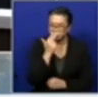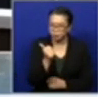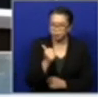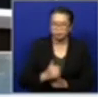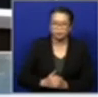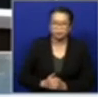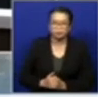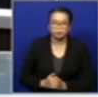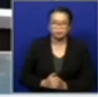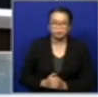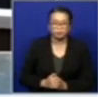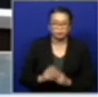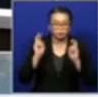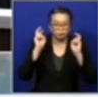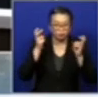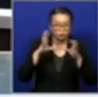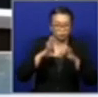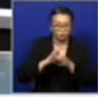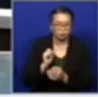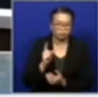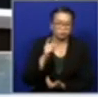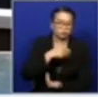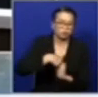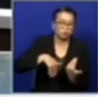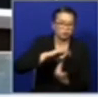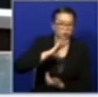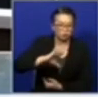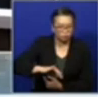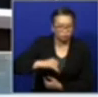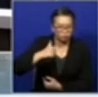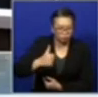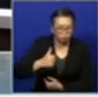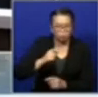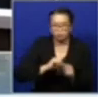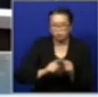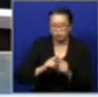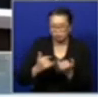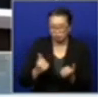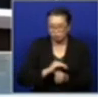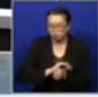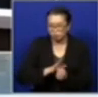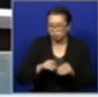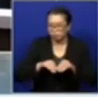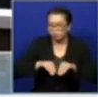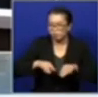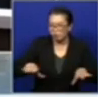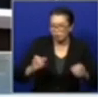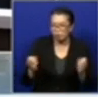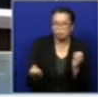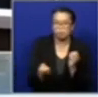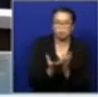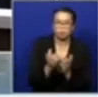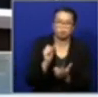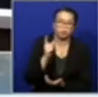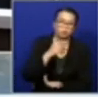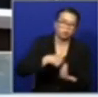การพัฒนาประเทศที่ชัดเจนว่าวันนี้เราต้องการมุ่งพัฒนาประเทศไปสู่จุดไหนเราต้องการพัฒนาอะ